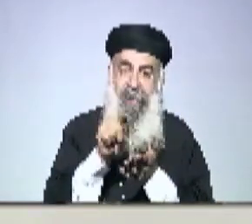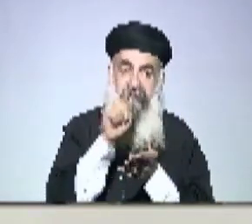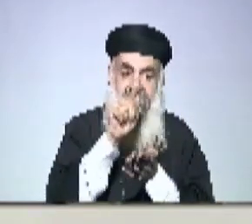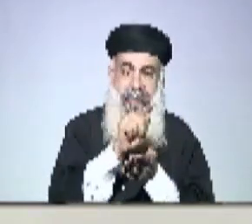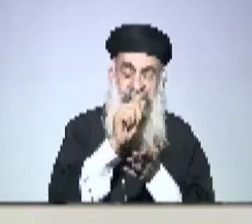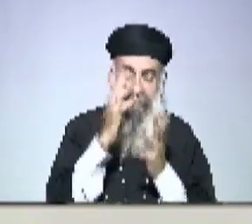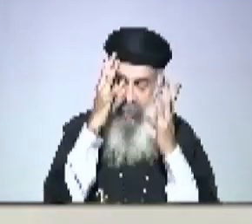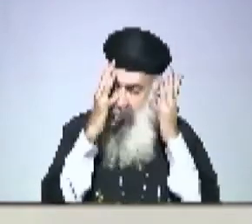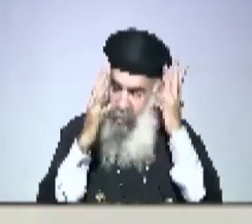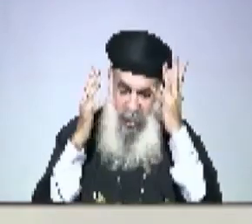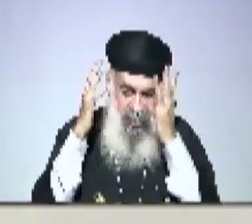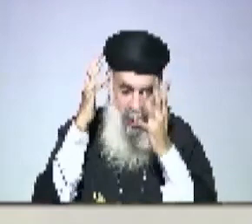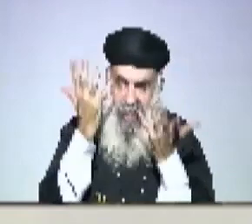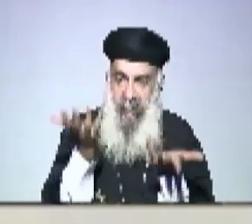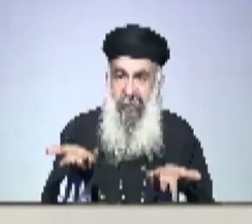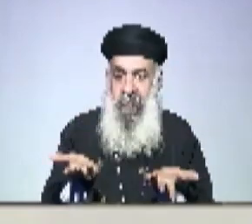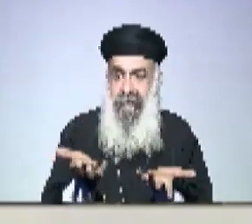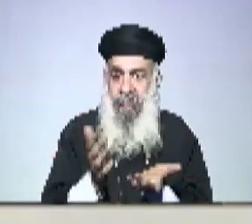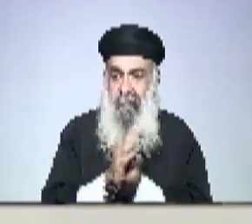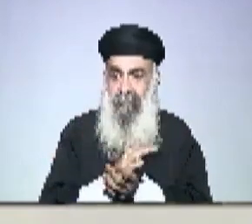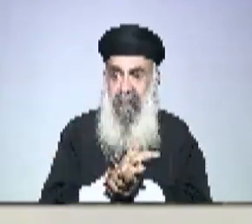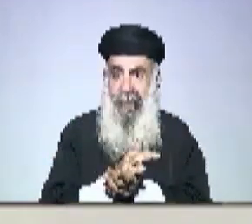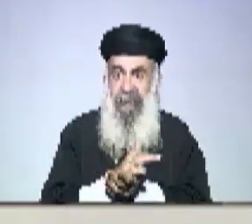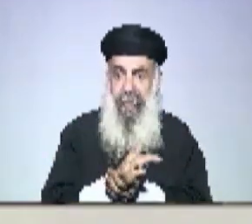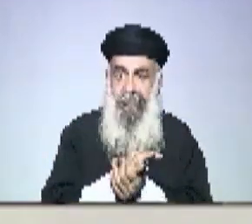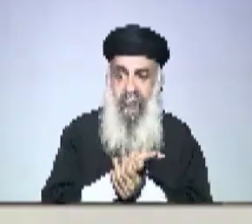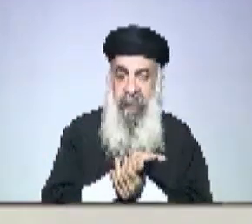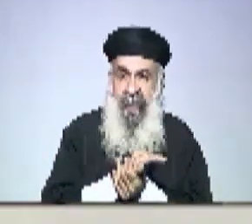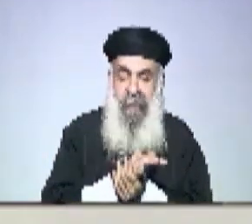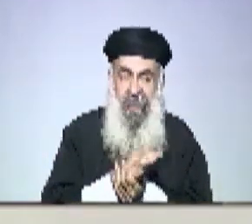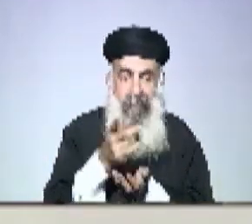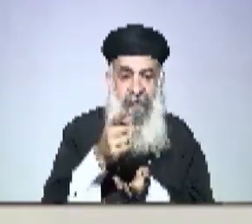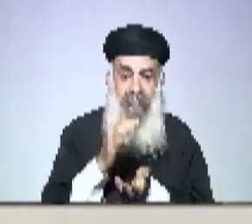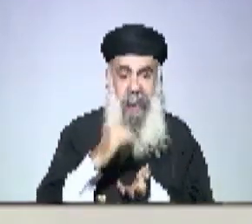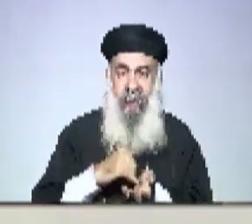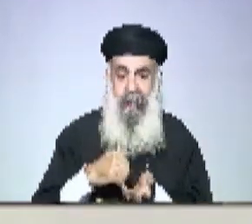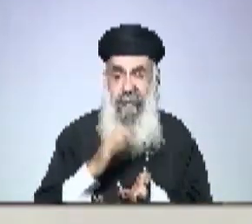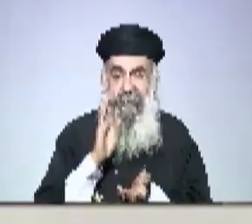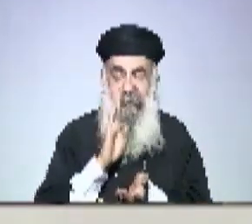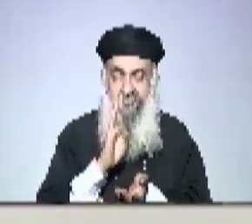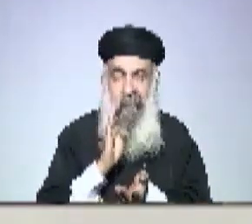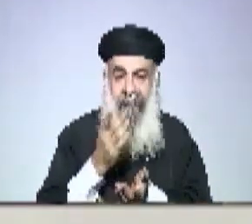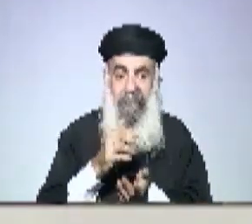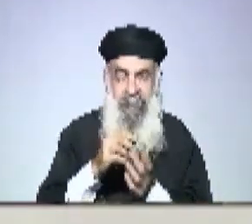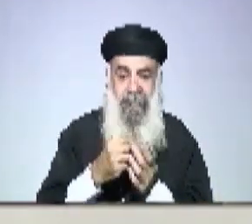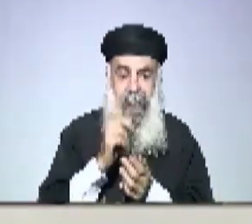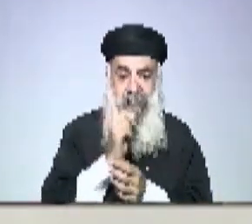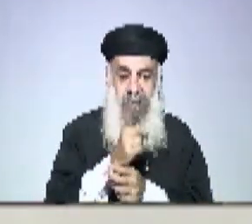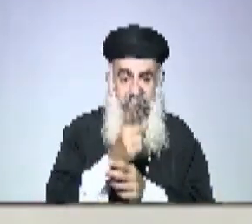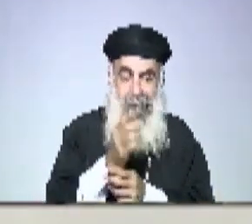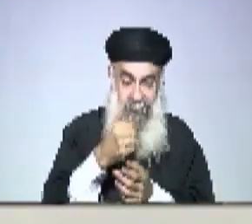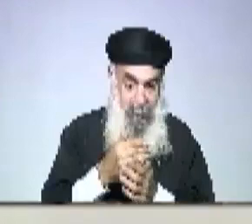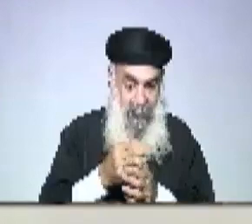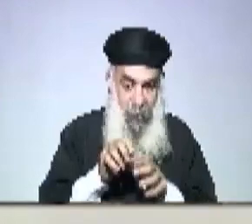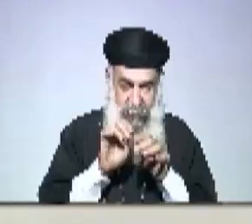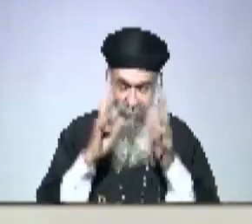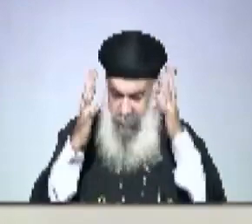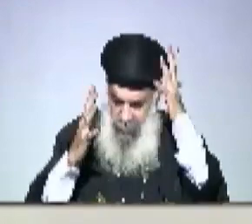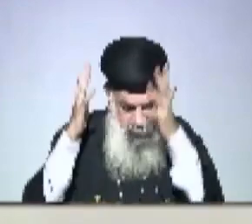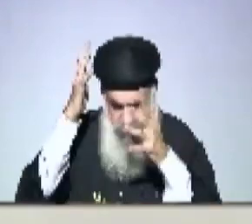الناس تشككت طب وانت ايه هدف التعليم هل انا بعلم عشان اعمل